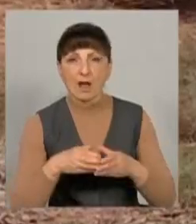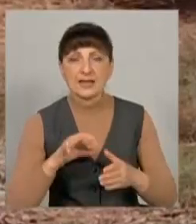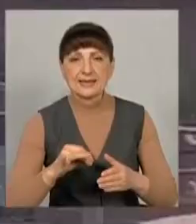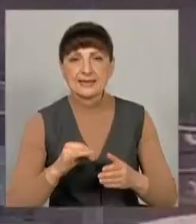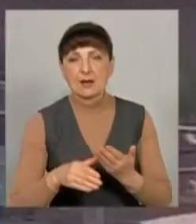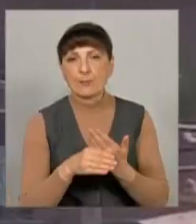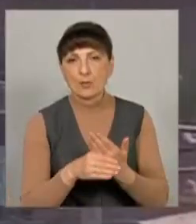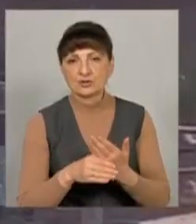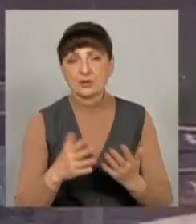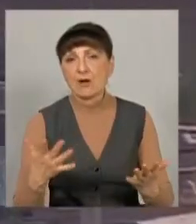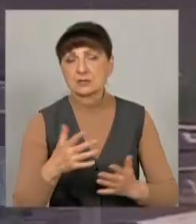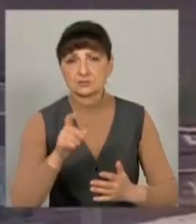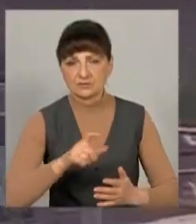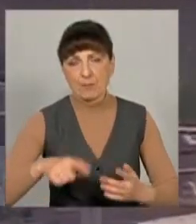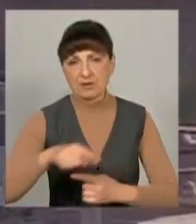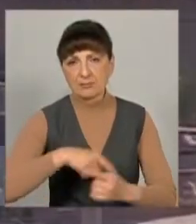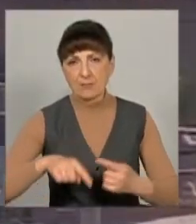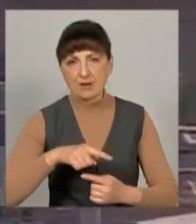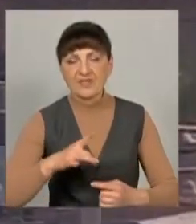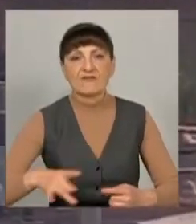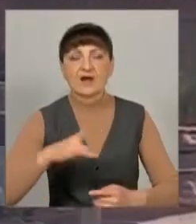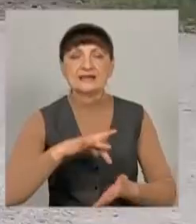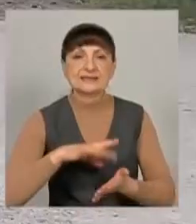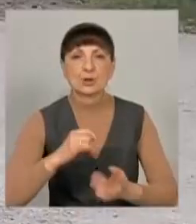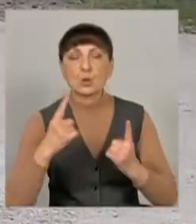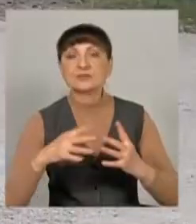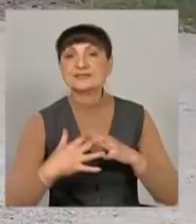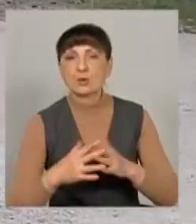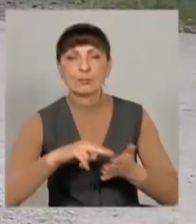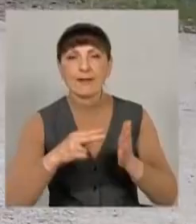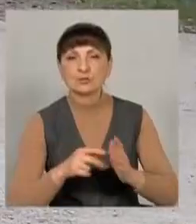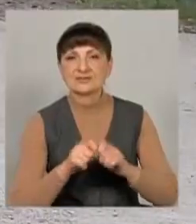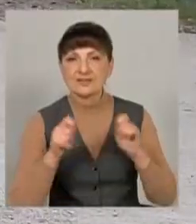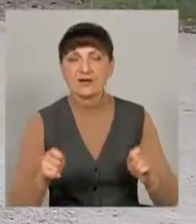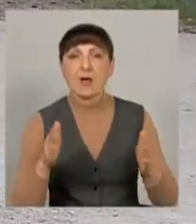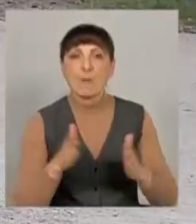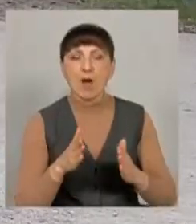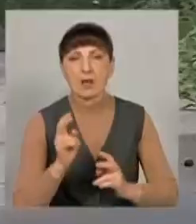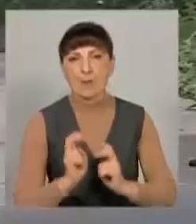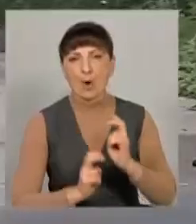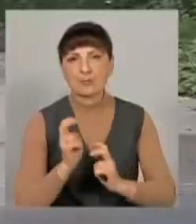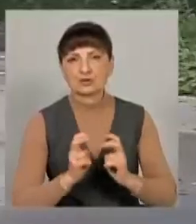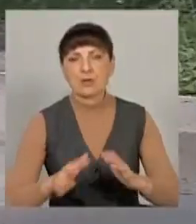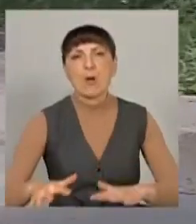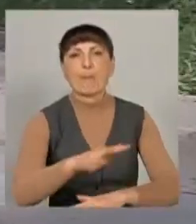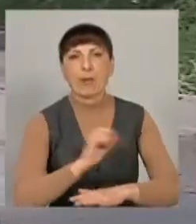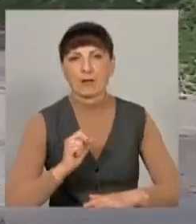стимулирование сельхозпредпринимательства. В райцентрах и крупных селах планируют создавать малые промышленные парки.